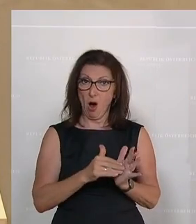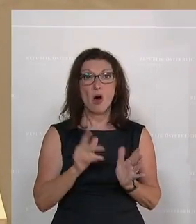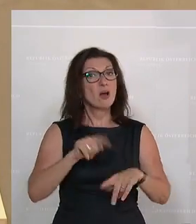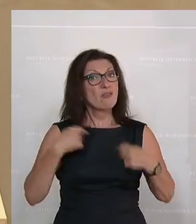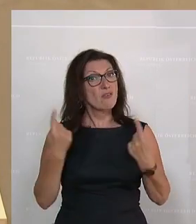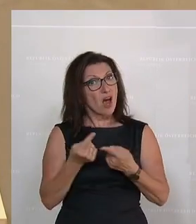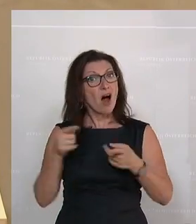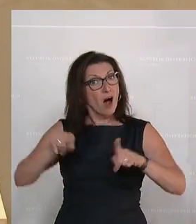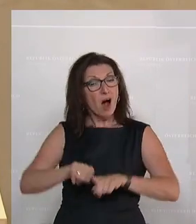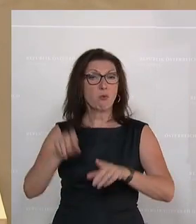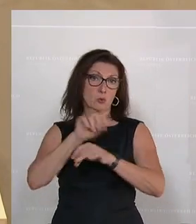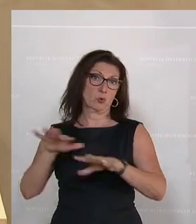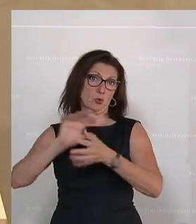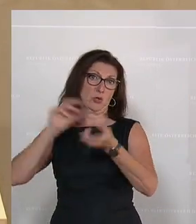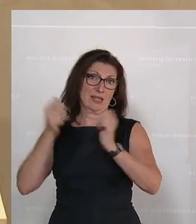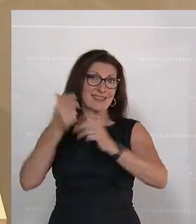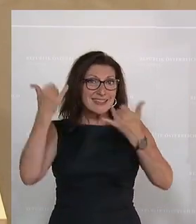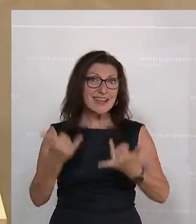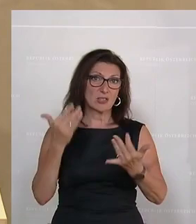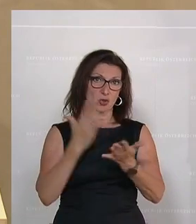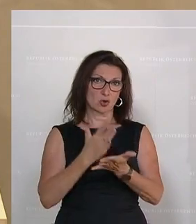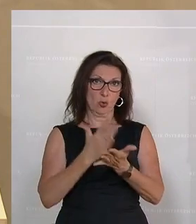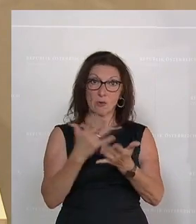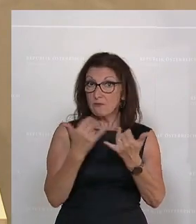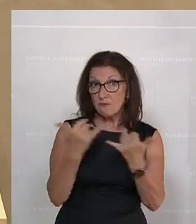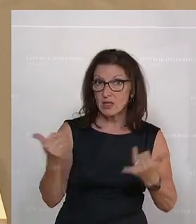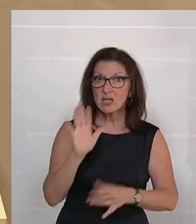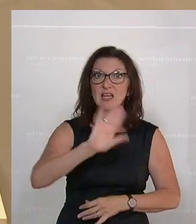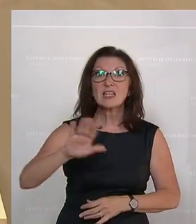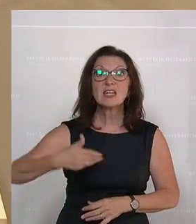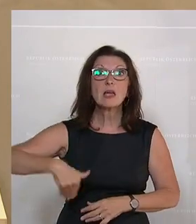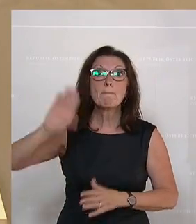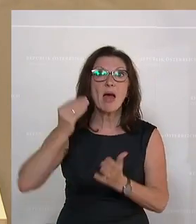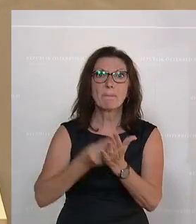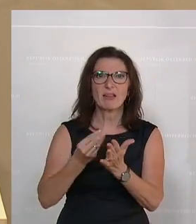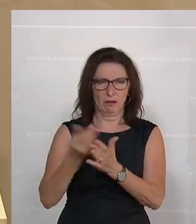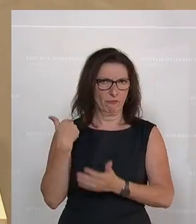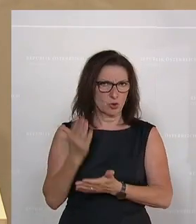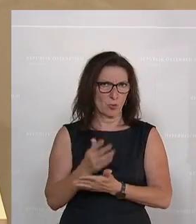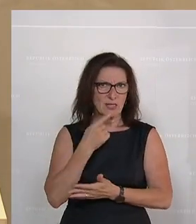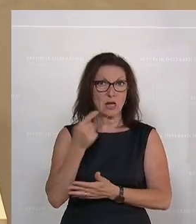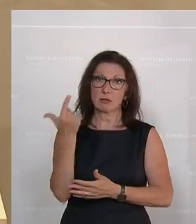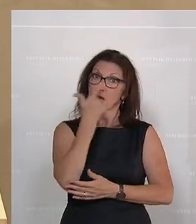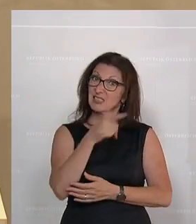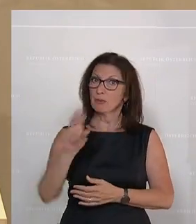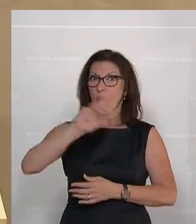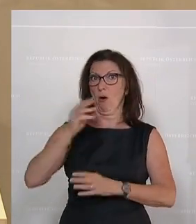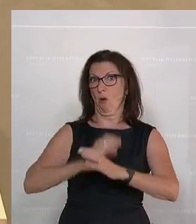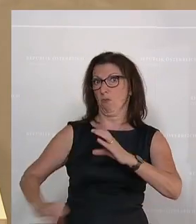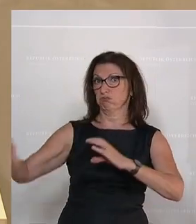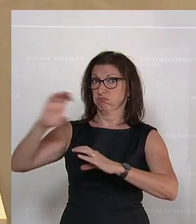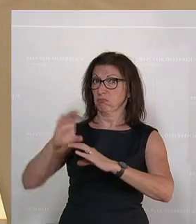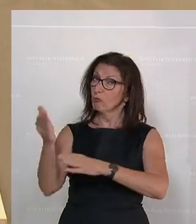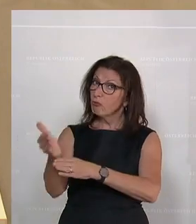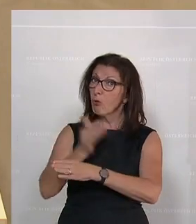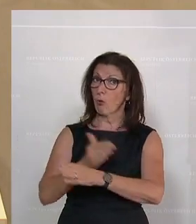strukturelle maßnahmen das auch schon jetzt indem wir den kindern mehrbetrag den bereits erwähnt worden ist um 12 euro erhöhen und vorziehen und